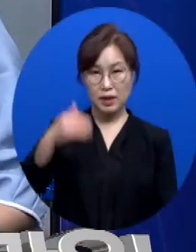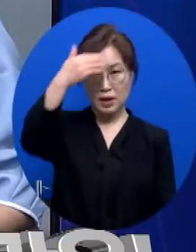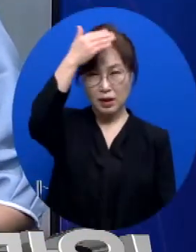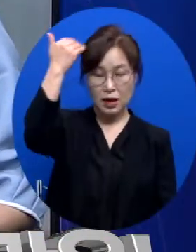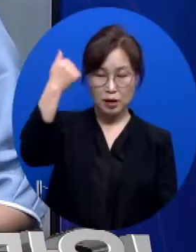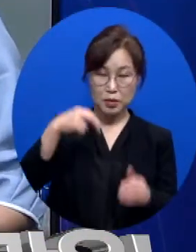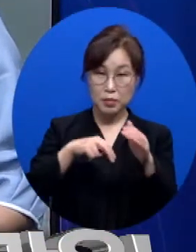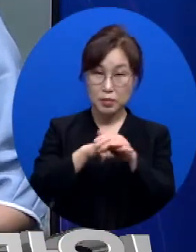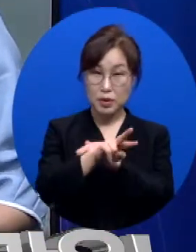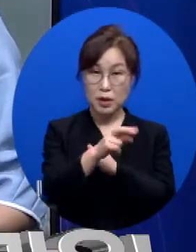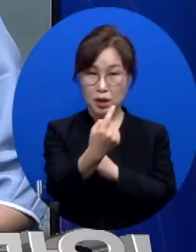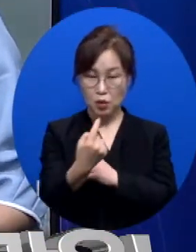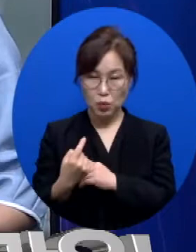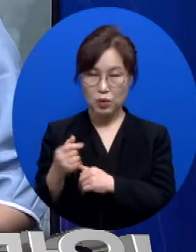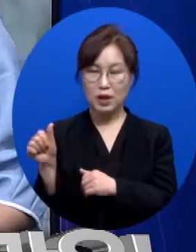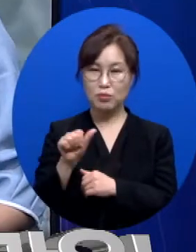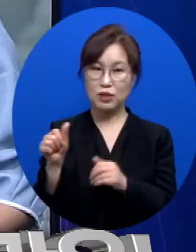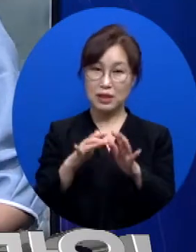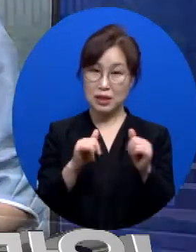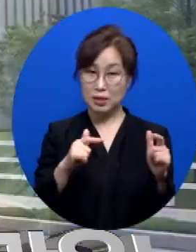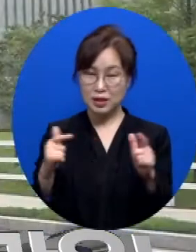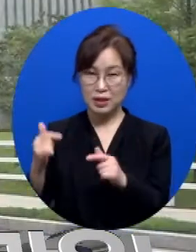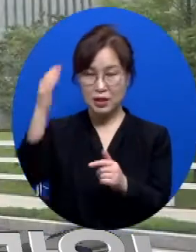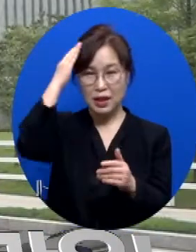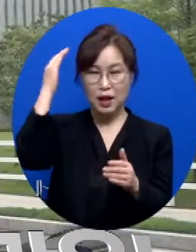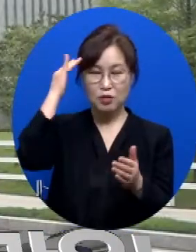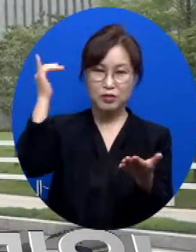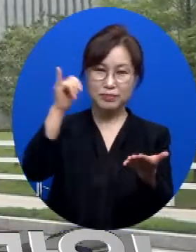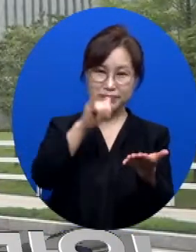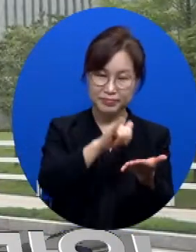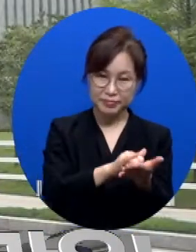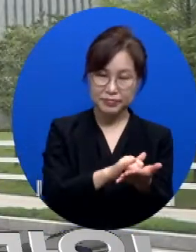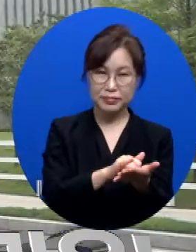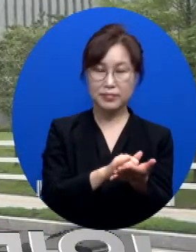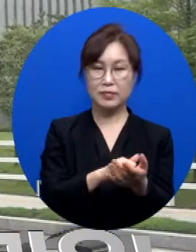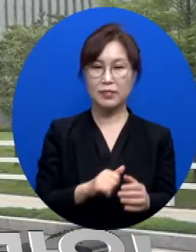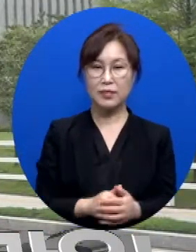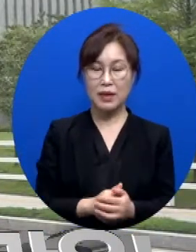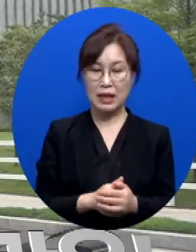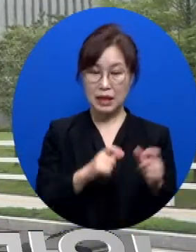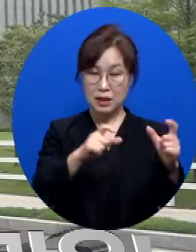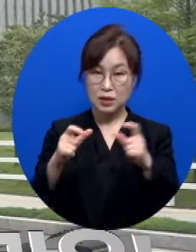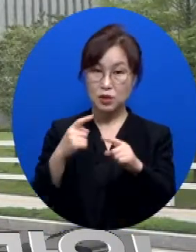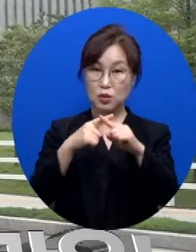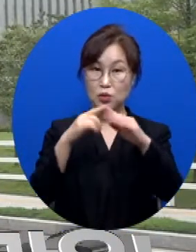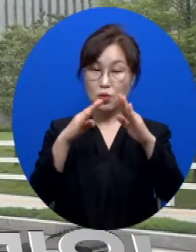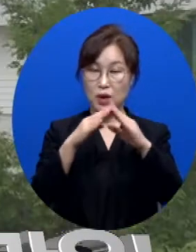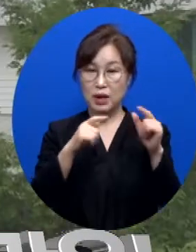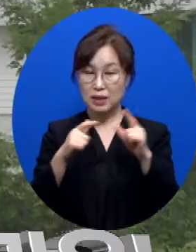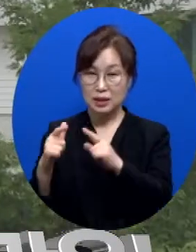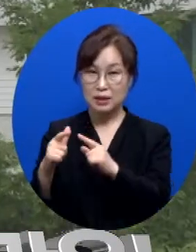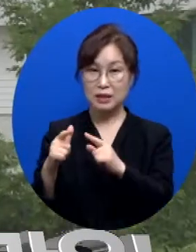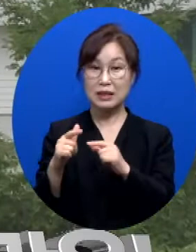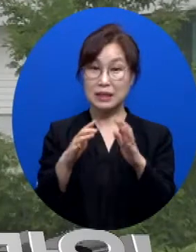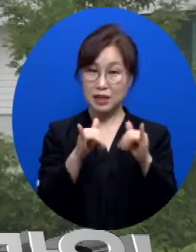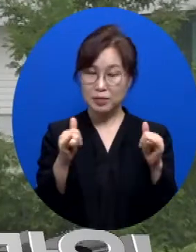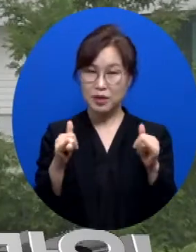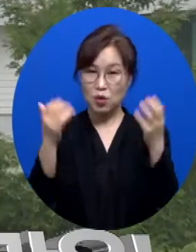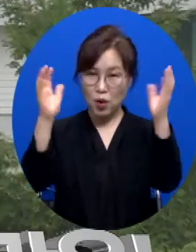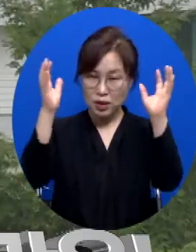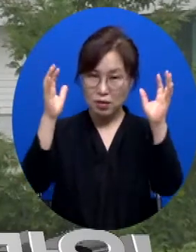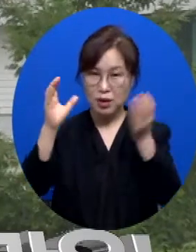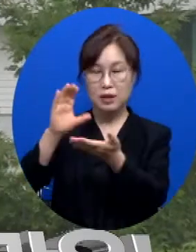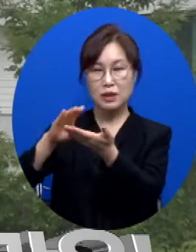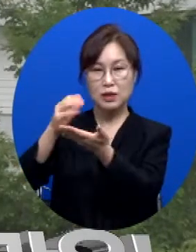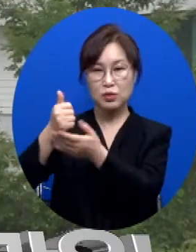탈레반을 피해 아프가니스탄인들이 우리나라에 입국했습니다. 예장 통합총회와 지역교회들은 아프가니인들을 환영하고 그리스도의